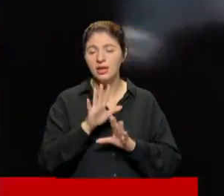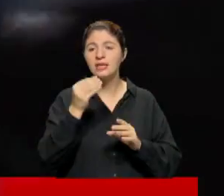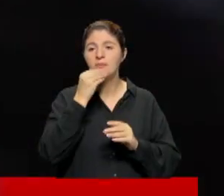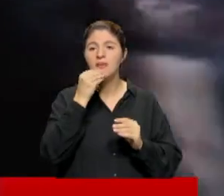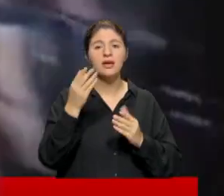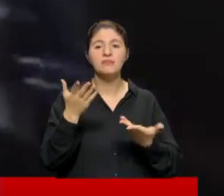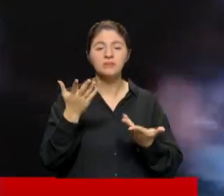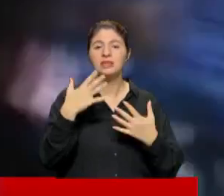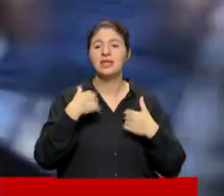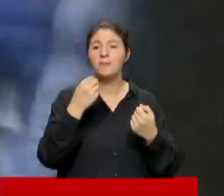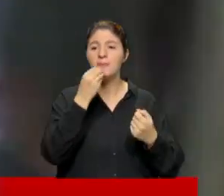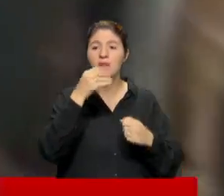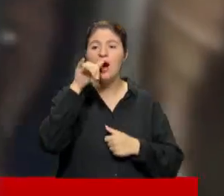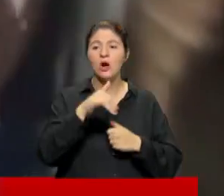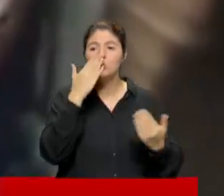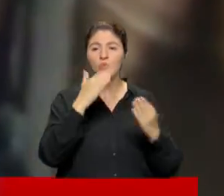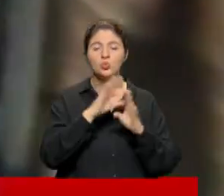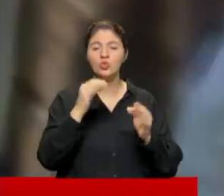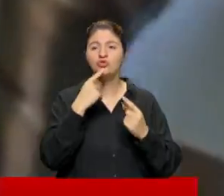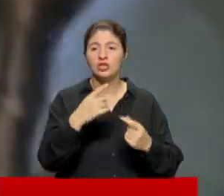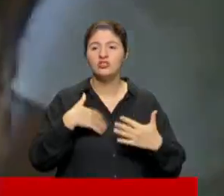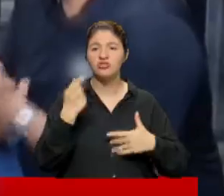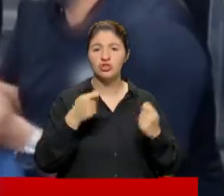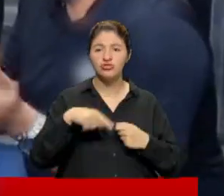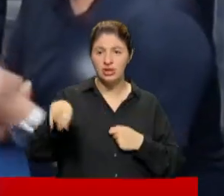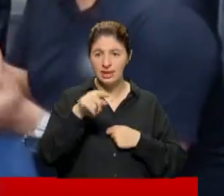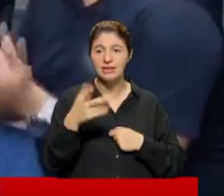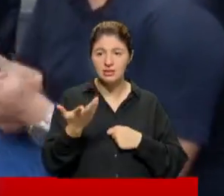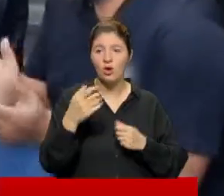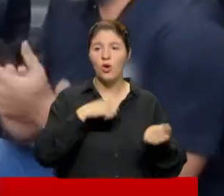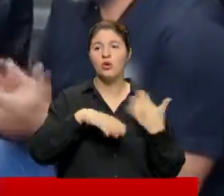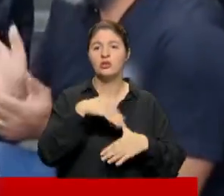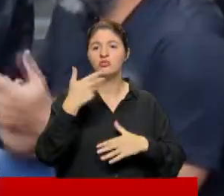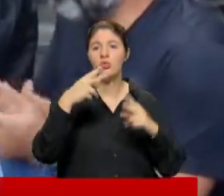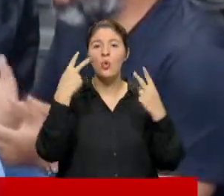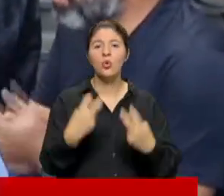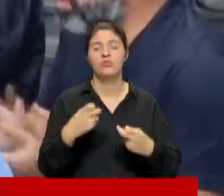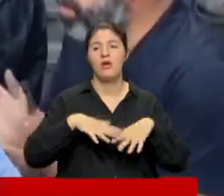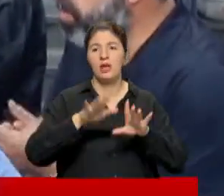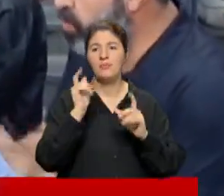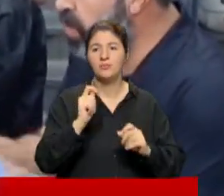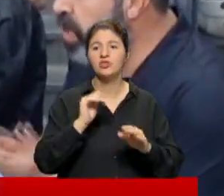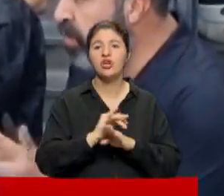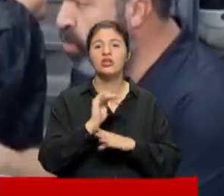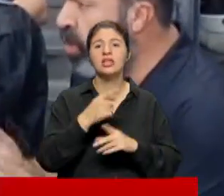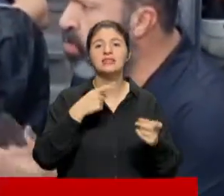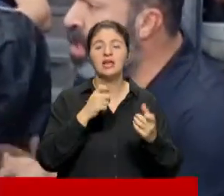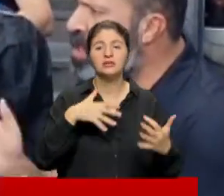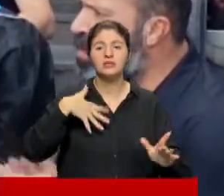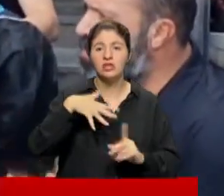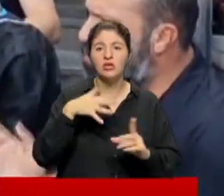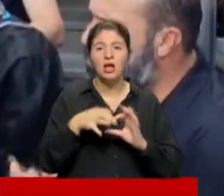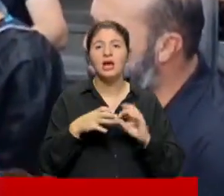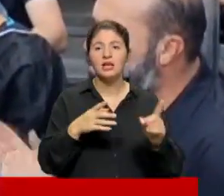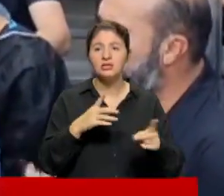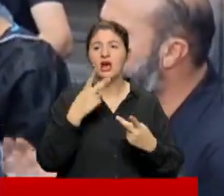menüsünün sağlıklı beslenme hakkını ihlal ettiğini savunan sağlıkçılar İsa olayın ardından oturma eylemi yaptı yaşanan silahlı saldırı ile